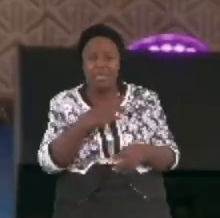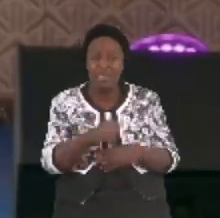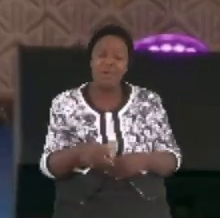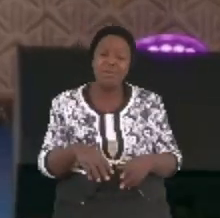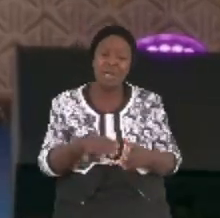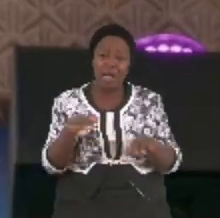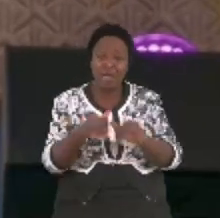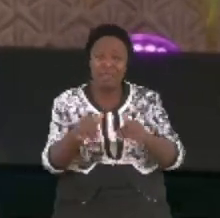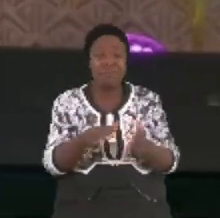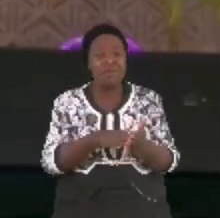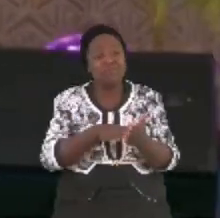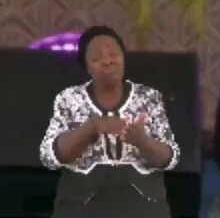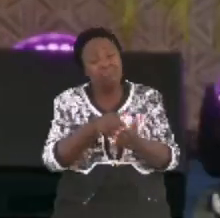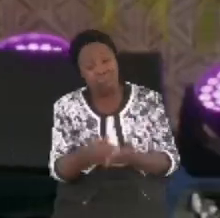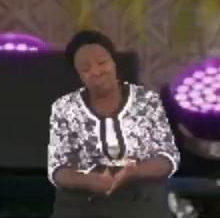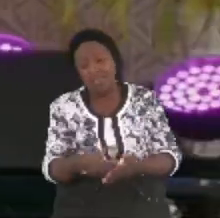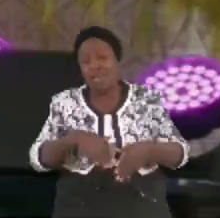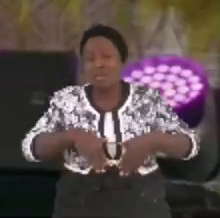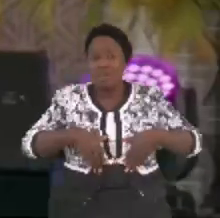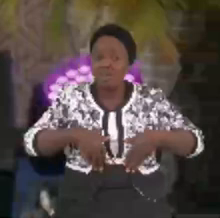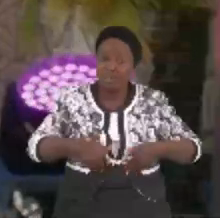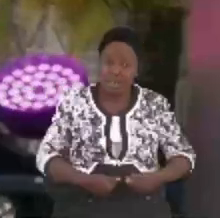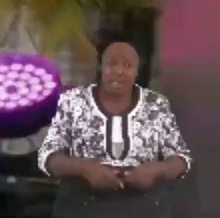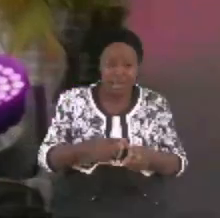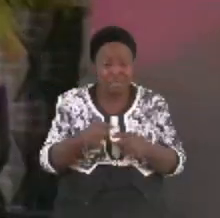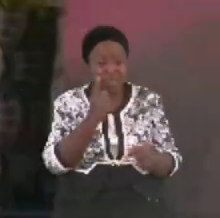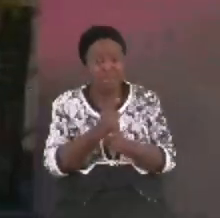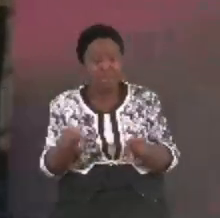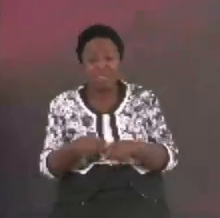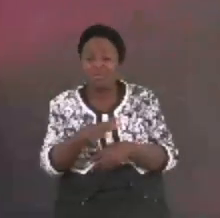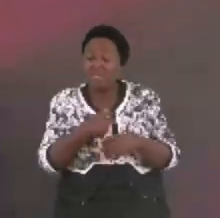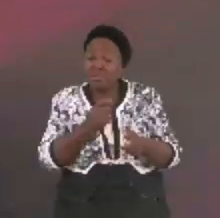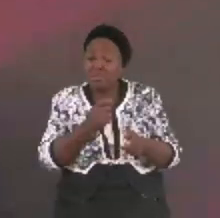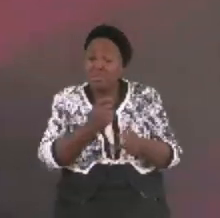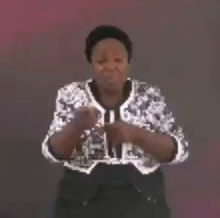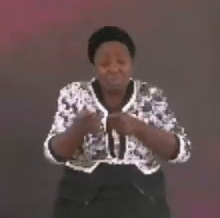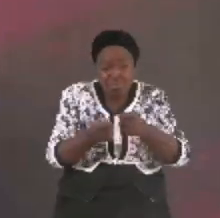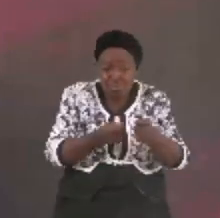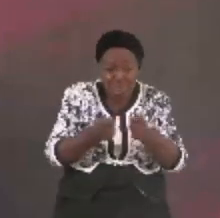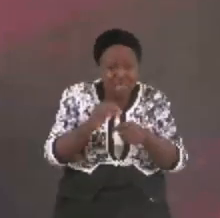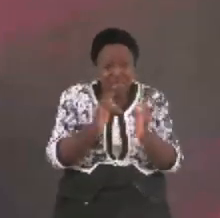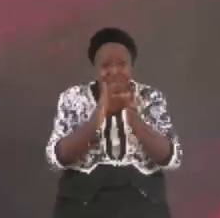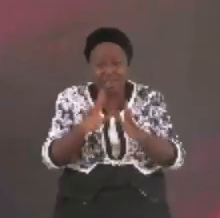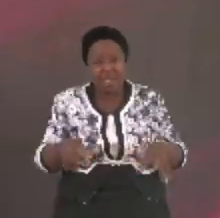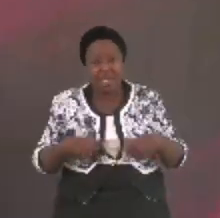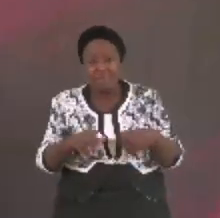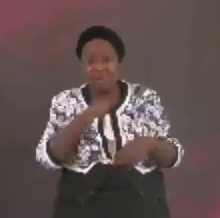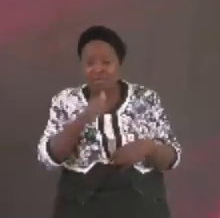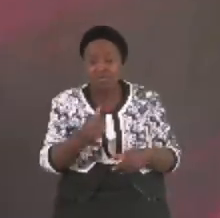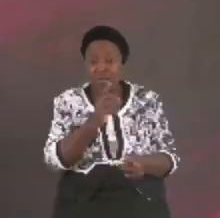qu'ils avaient l'air fatigués. C'est comme s'ils toléraient la vie chrétienne. Ils n'étaient vraiment